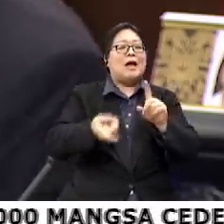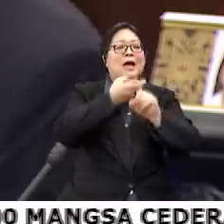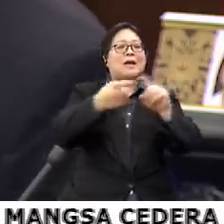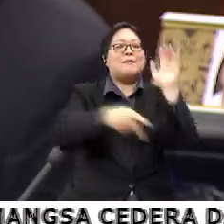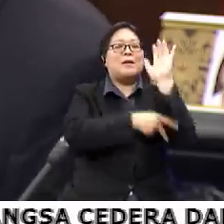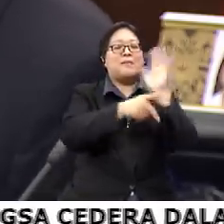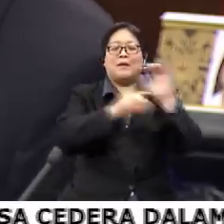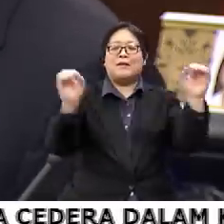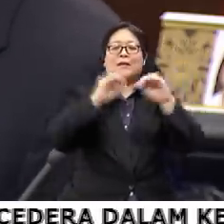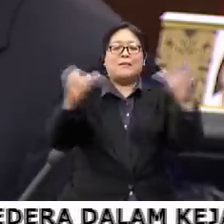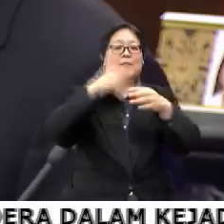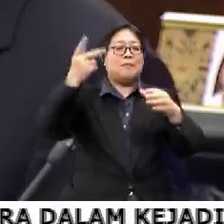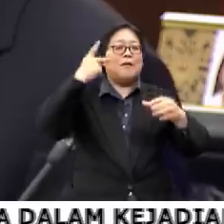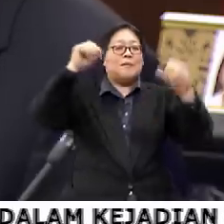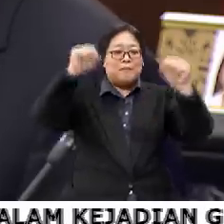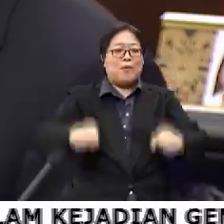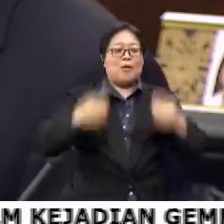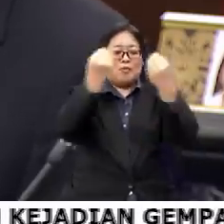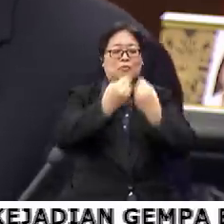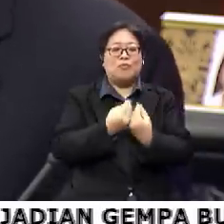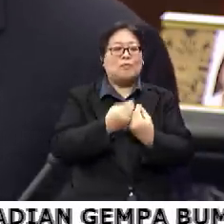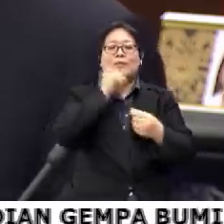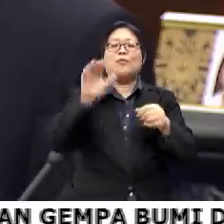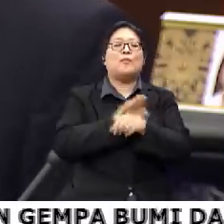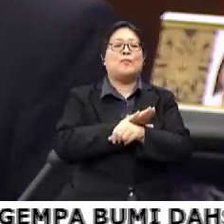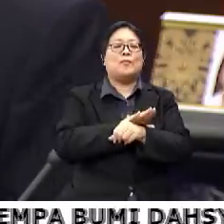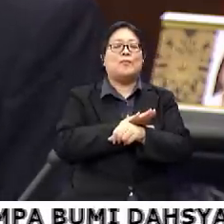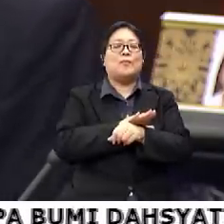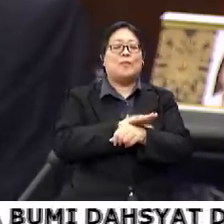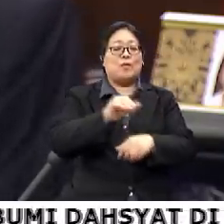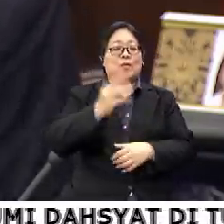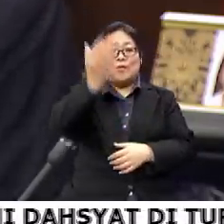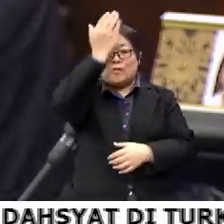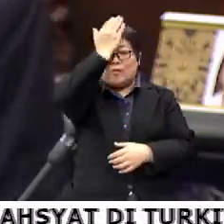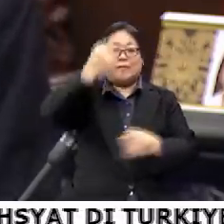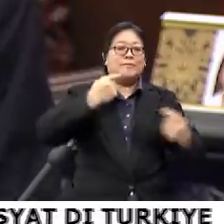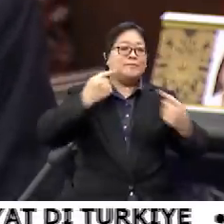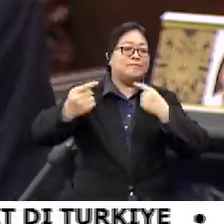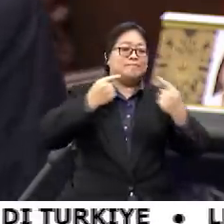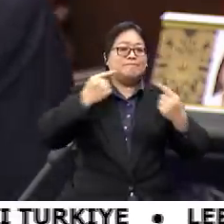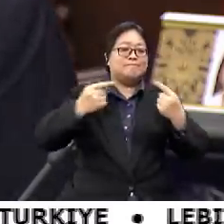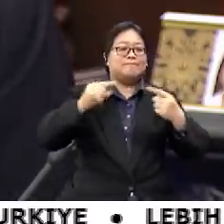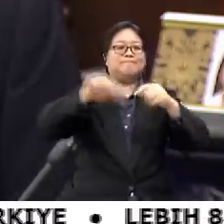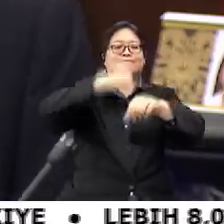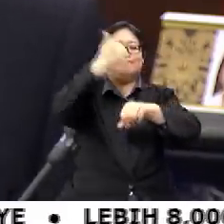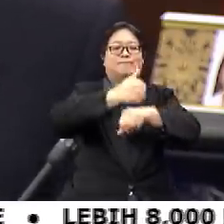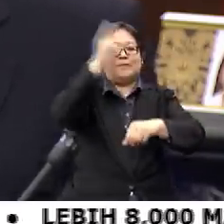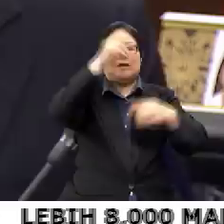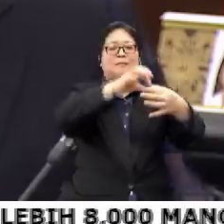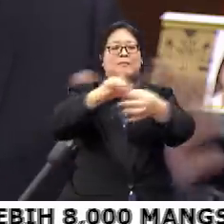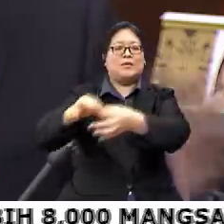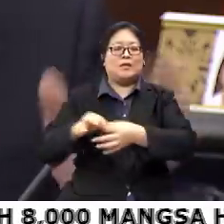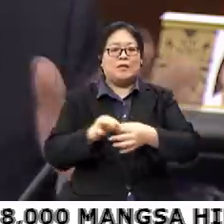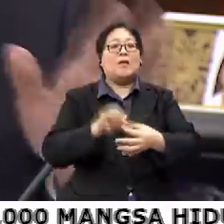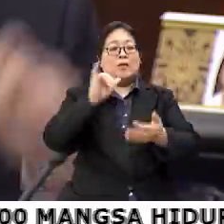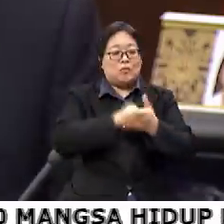ada parti yang boleh memerintah negara dengan majoriti, sehingga tuanku bertita menasihatkan bentuk kerajaan persekutuan.